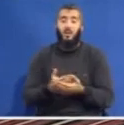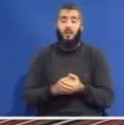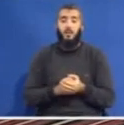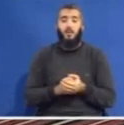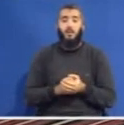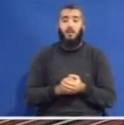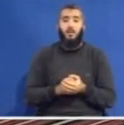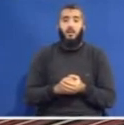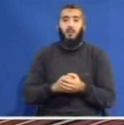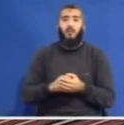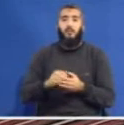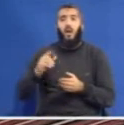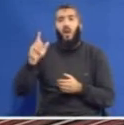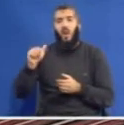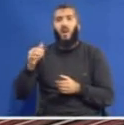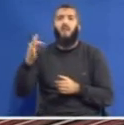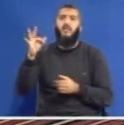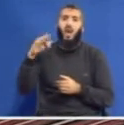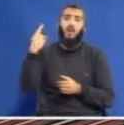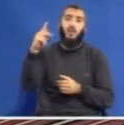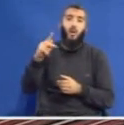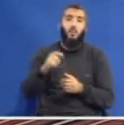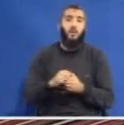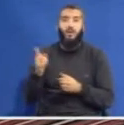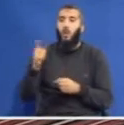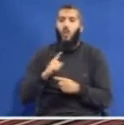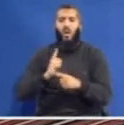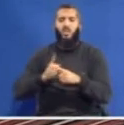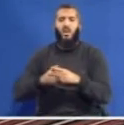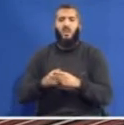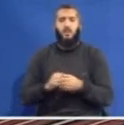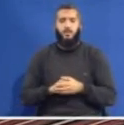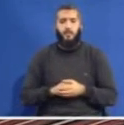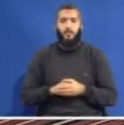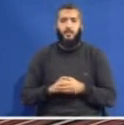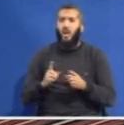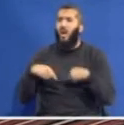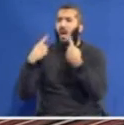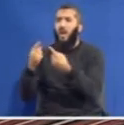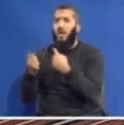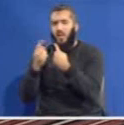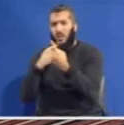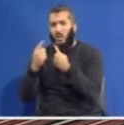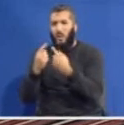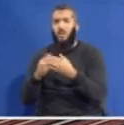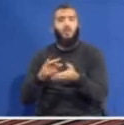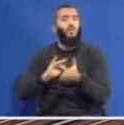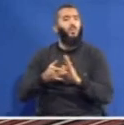خوتو من أمو من أبويو حارمهم، راحوا لي داروا أي